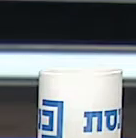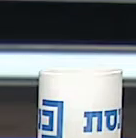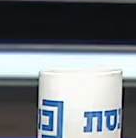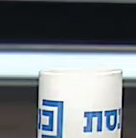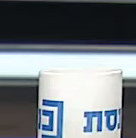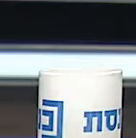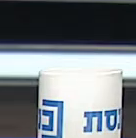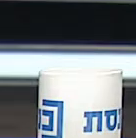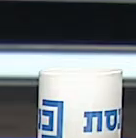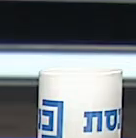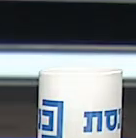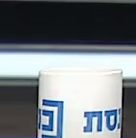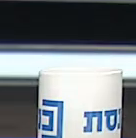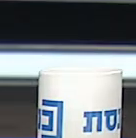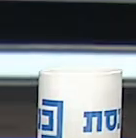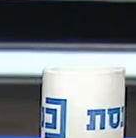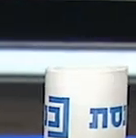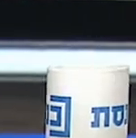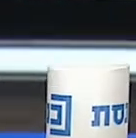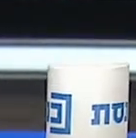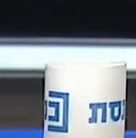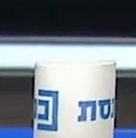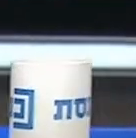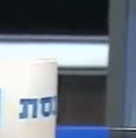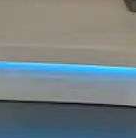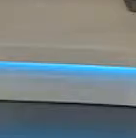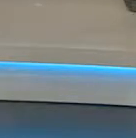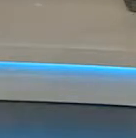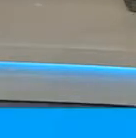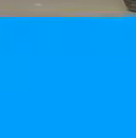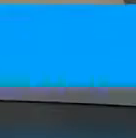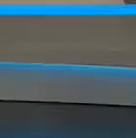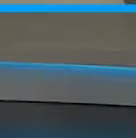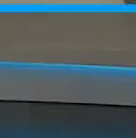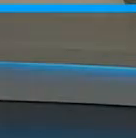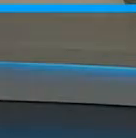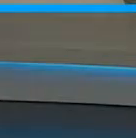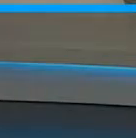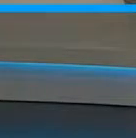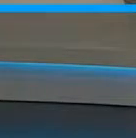שאנחנו נפרדים מהקהל. תודה רבה, חבר'ה. תודה רבה, חבר'ה.